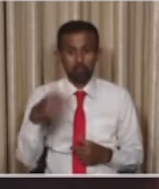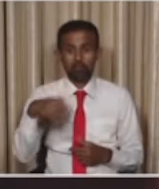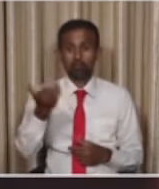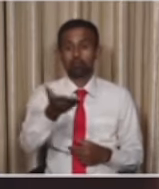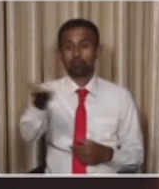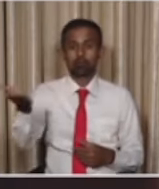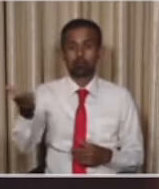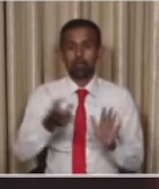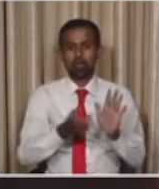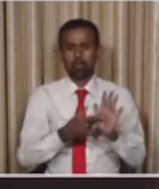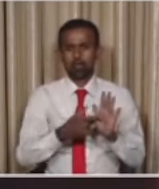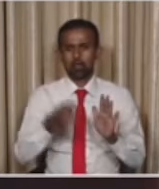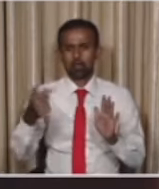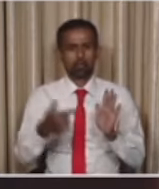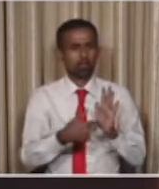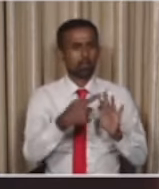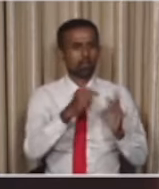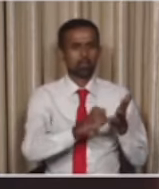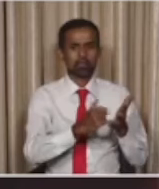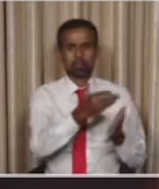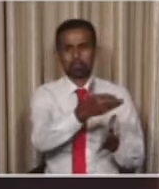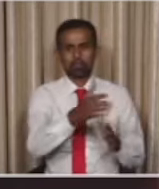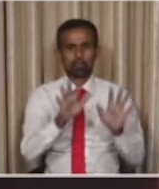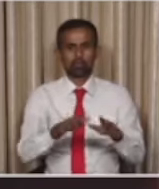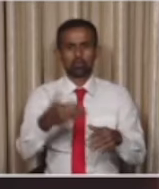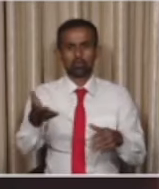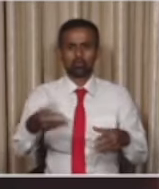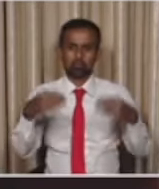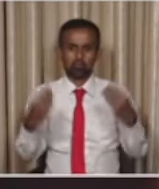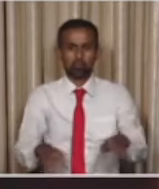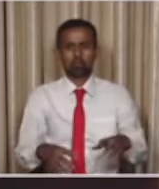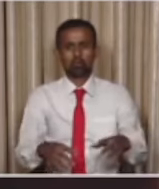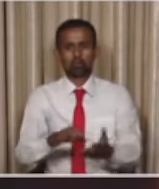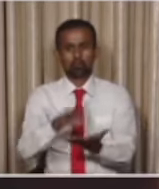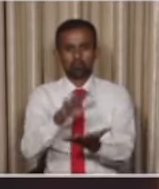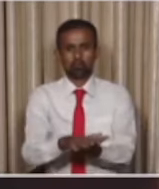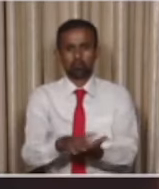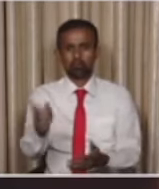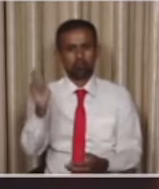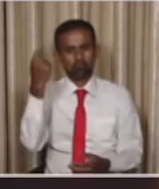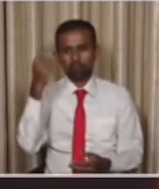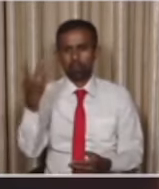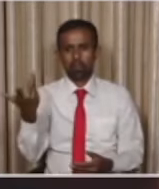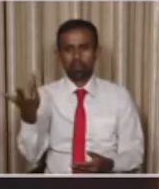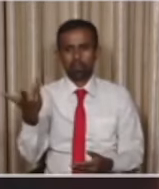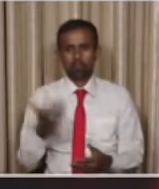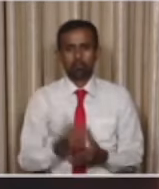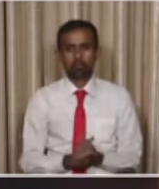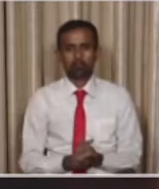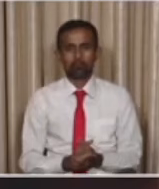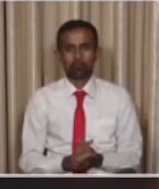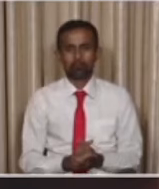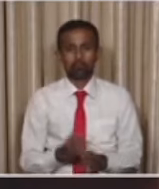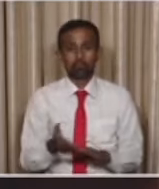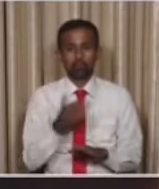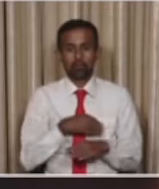ඉන්න ලස්මන් කිරියල්ලයි තිස්ස අත්තනායකයි ඉන්නකන් ඔය පැත්තට මස්ත බාල්දුව ගහනවාමයි ඔක දිනන්නේ නැත. ඒ නිසා අපි